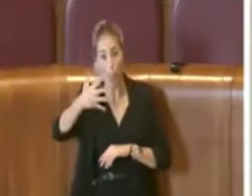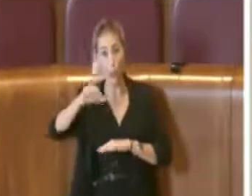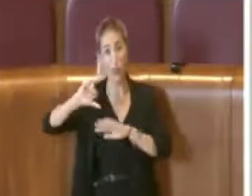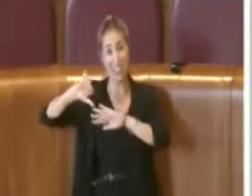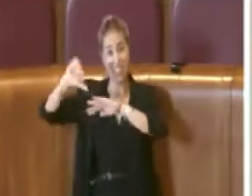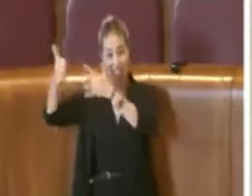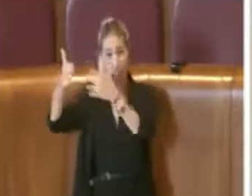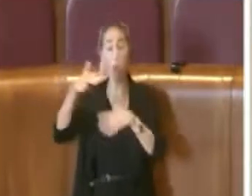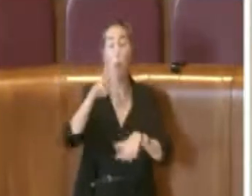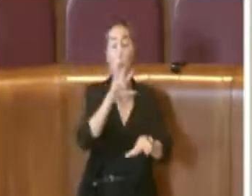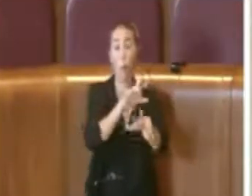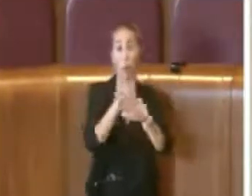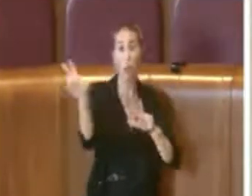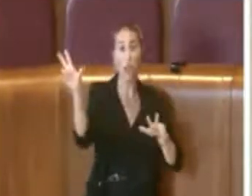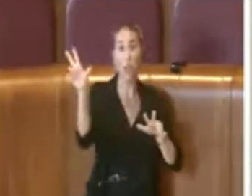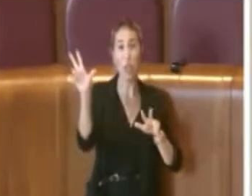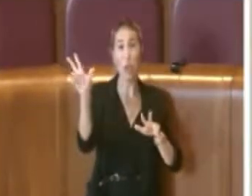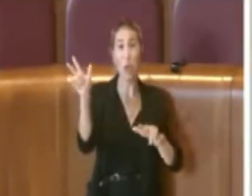Sesto Municipio